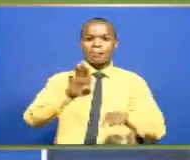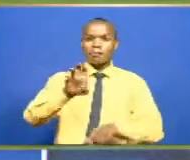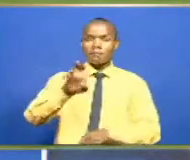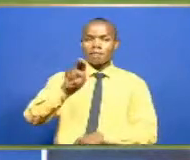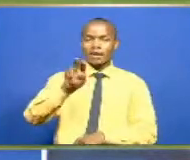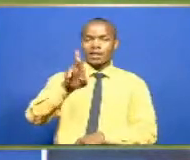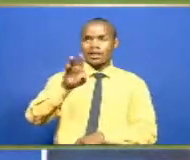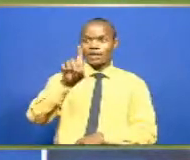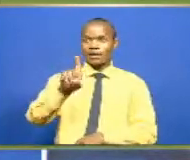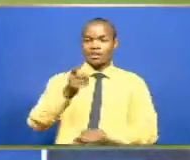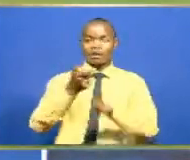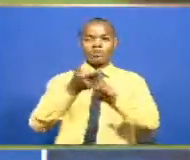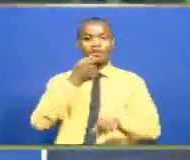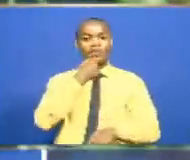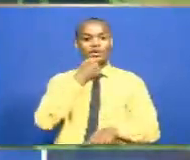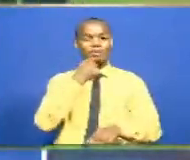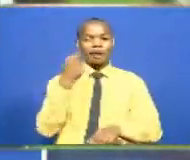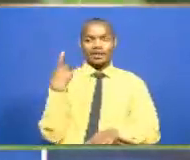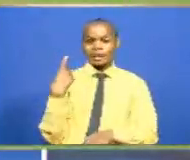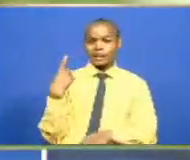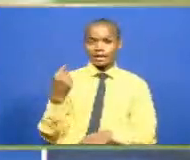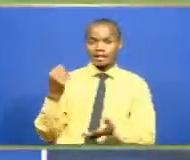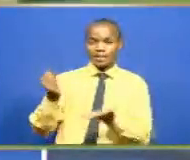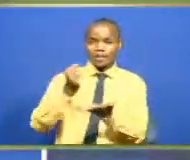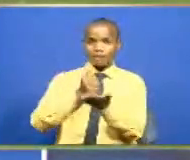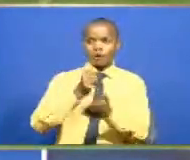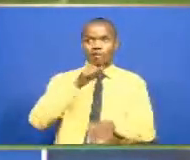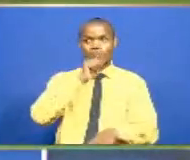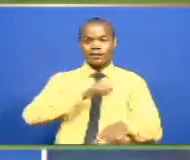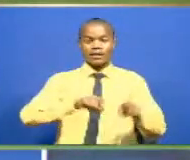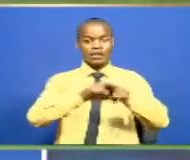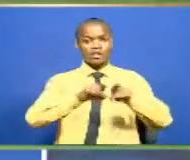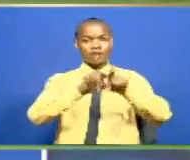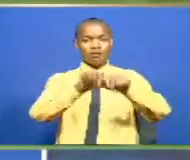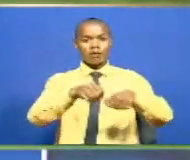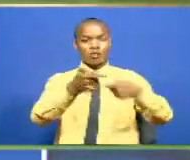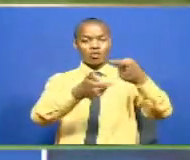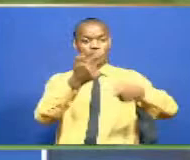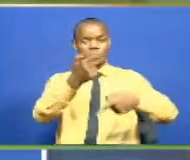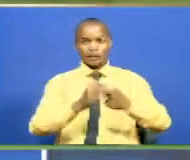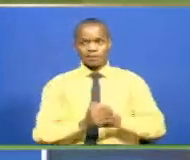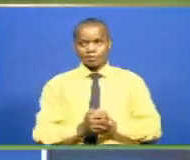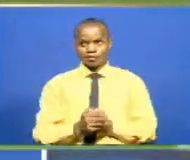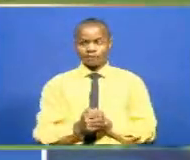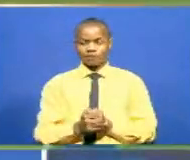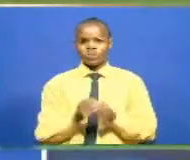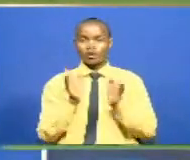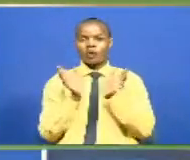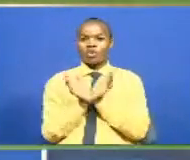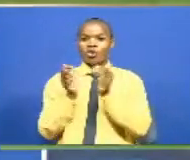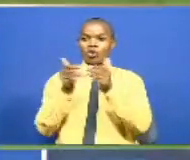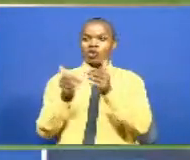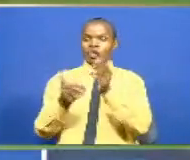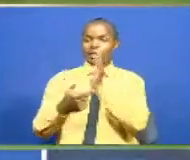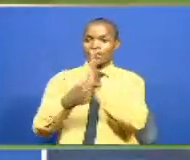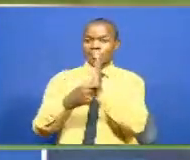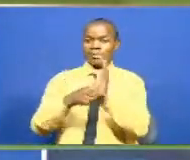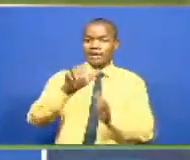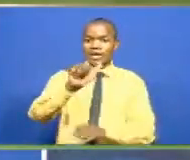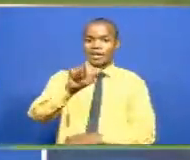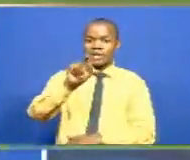hivi majuzi huku ikinuia kuandikisha matokeo bora ligini. Timu hiyo chini ya ukufunzi wa kocha mpya Stanley